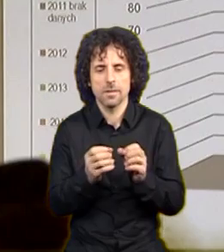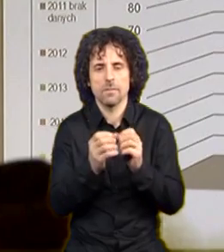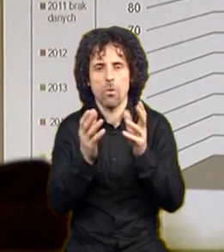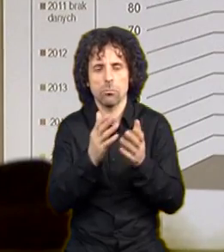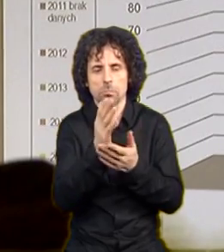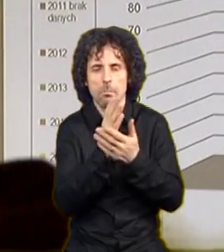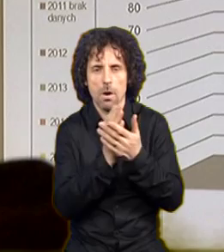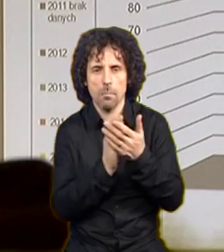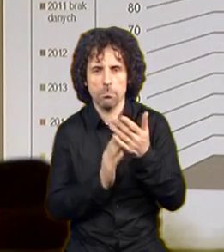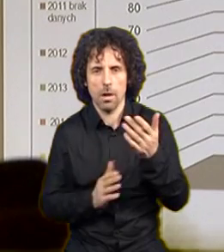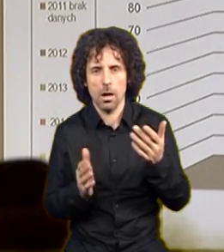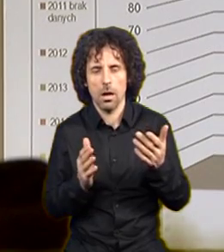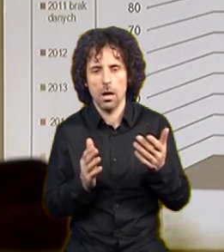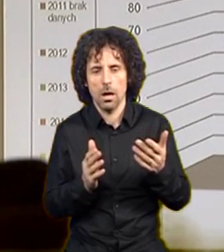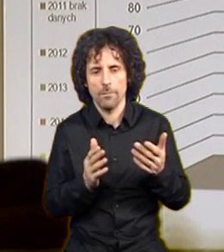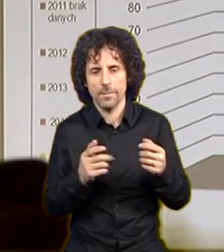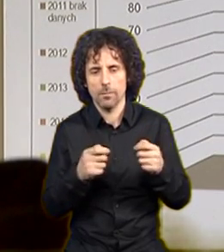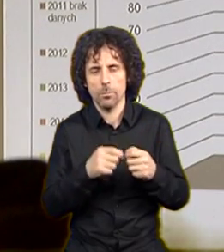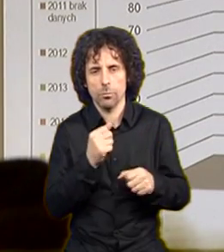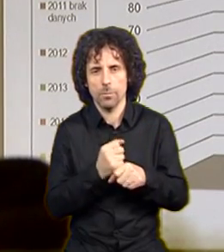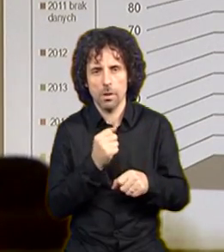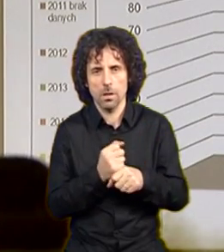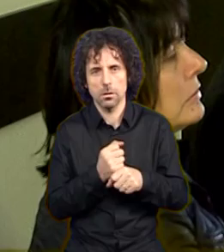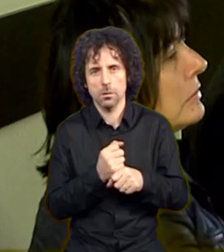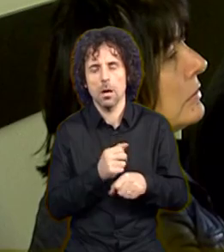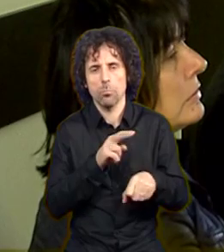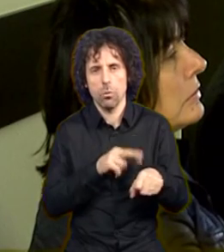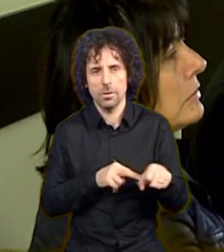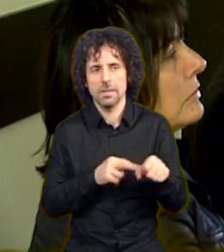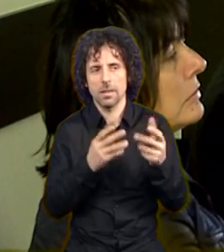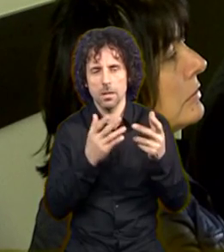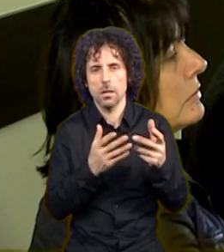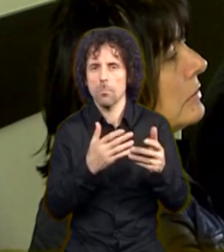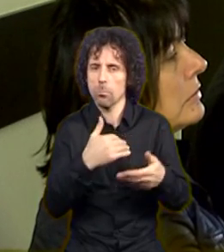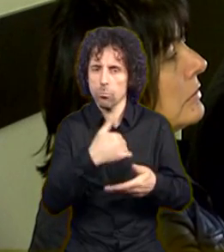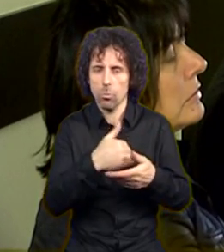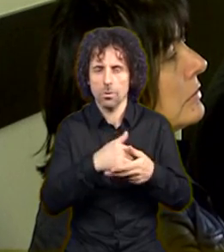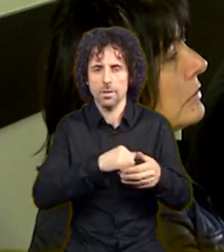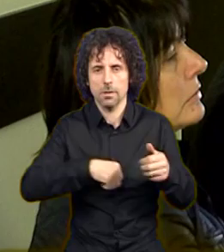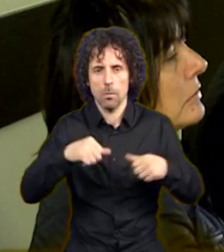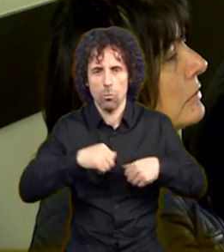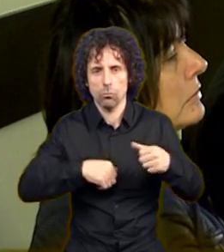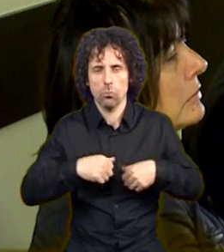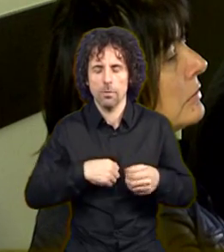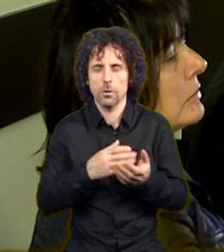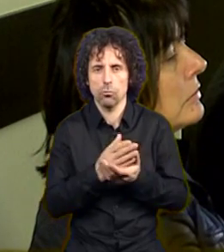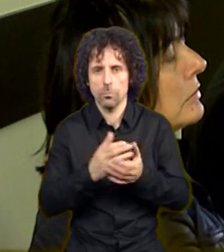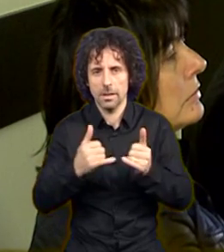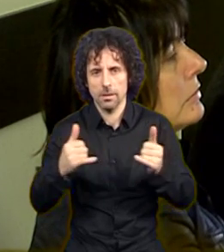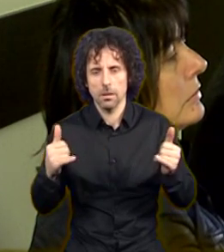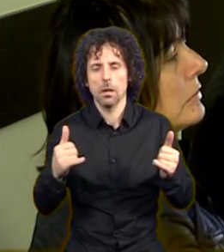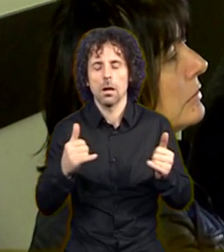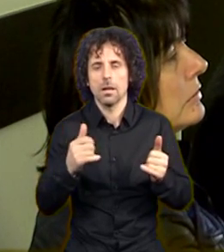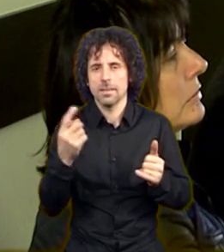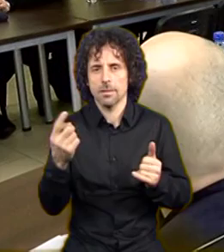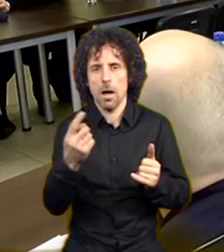więcej. Aby stworzyć taką mapę potrzebna jest przede wszystkim współpraca. Dlatego policja liczy na wsparcie samorządu, pozostałych służb,